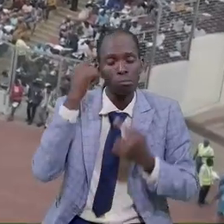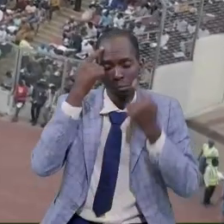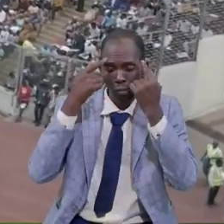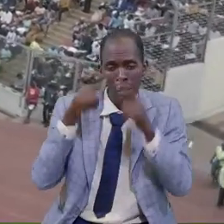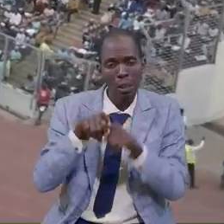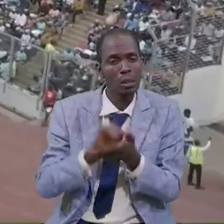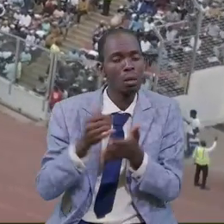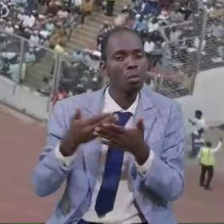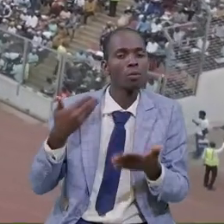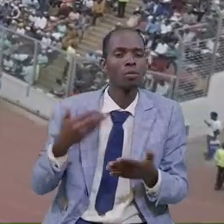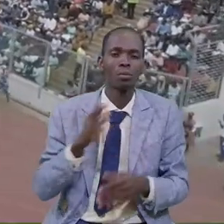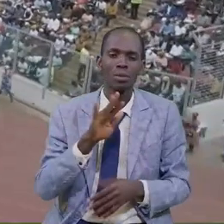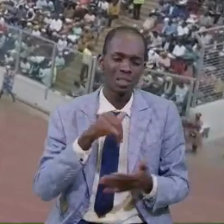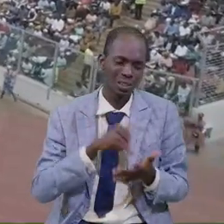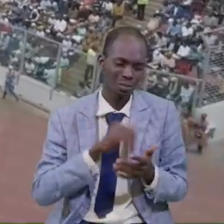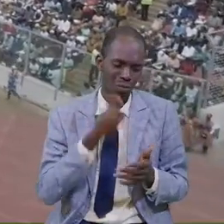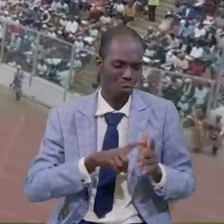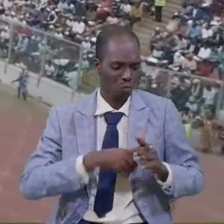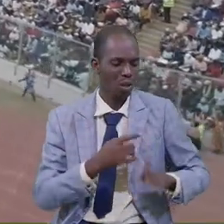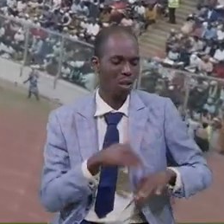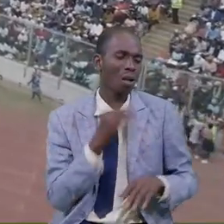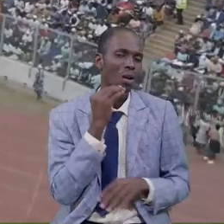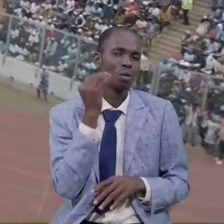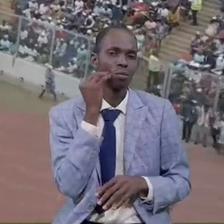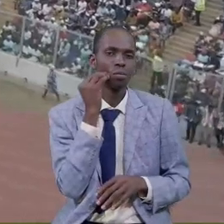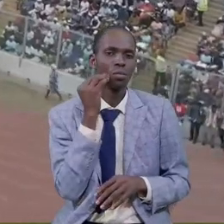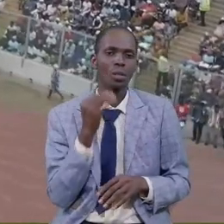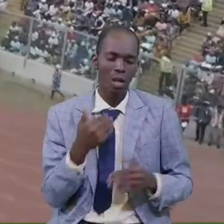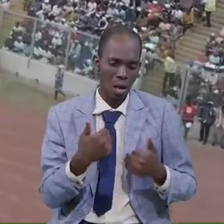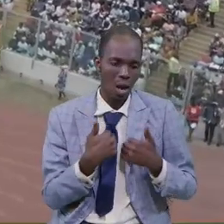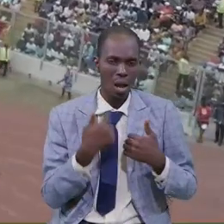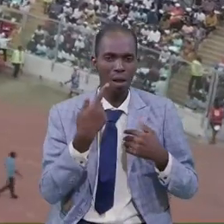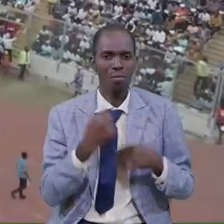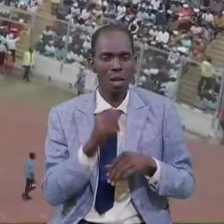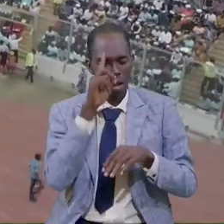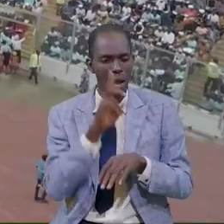chez soi et l'habitude qui résiste au changement.